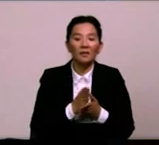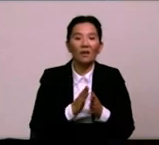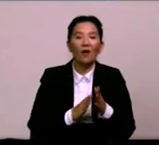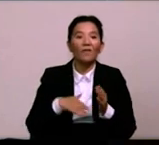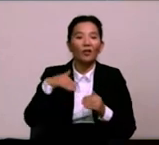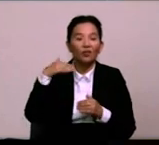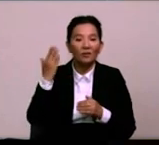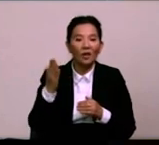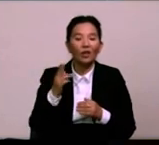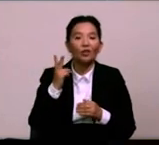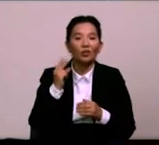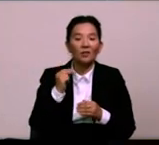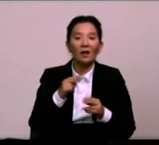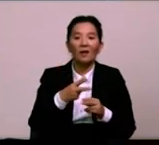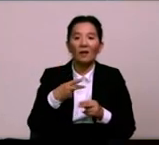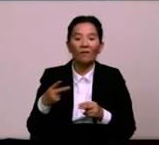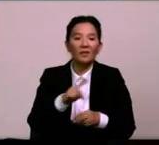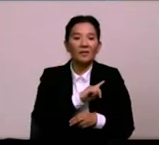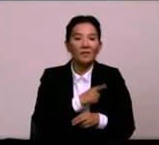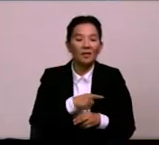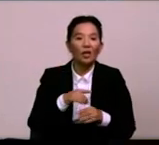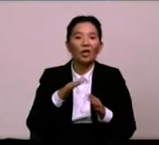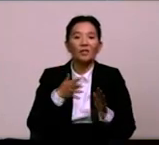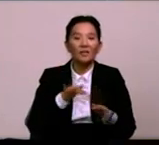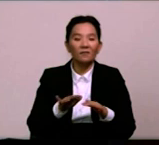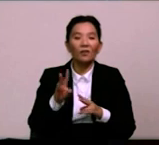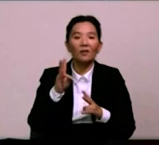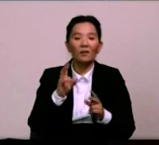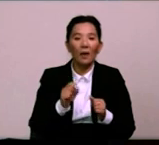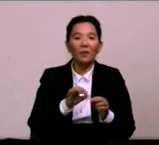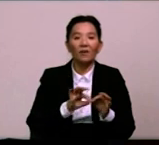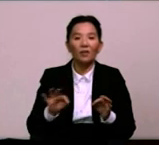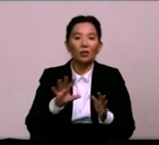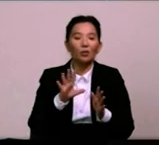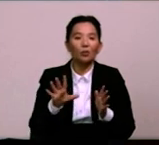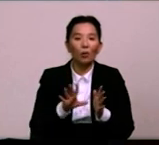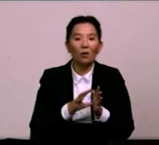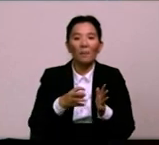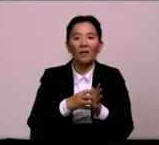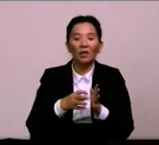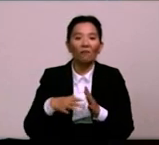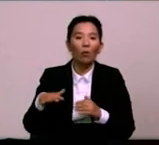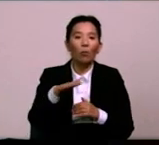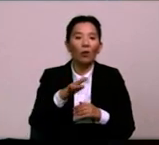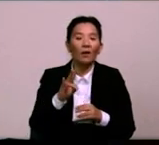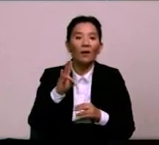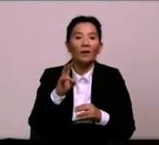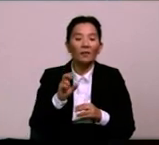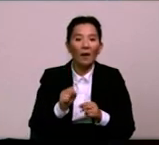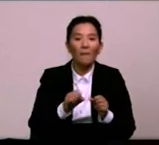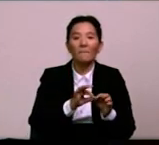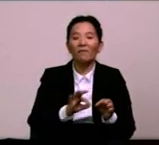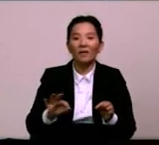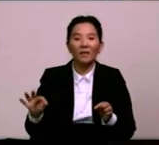величина, численно равная силе, действующей на проводник с током со стороны магнитного поля, на